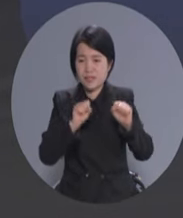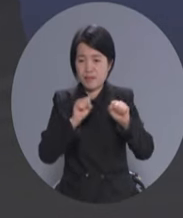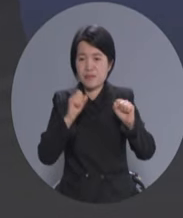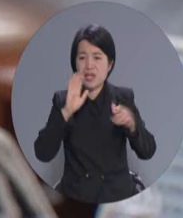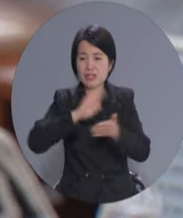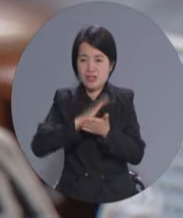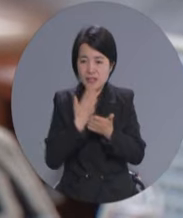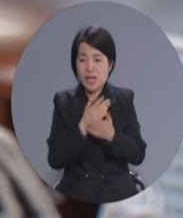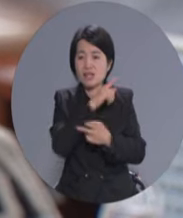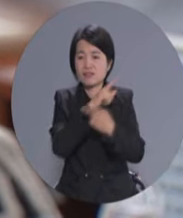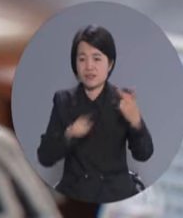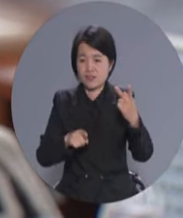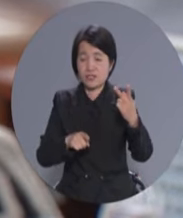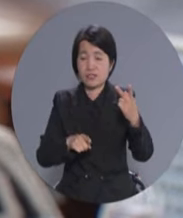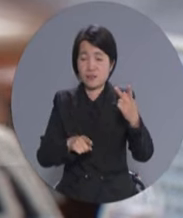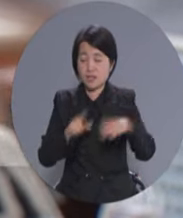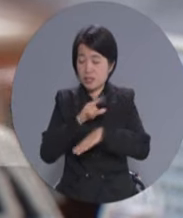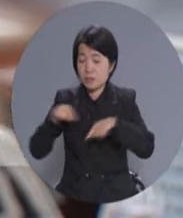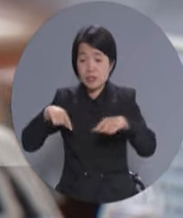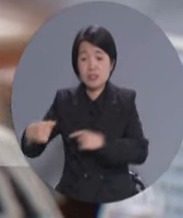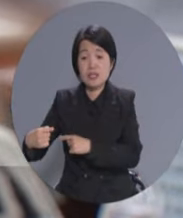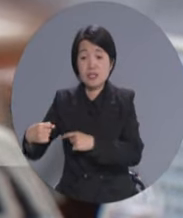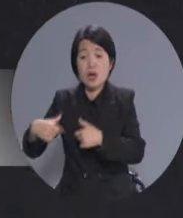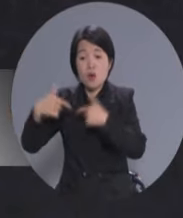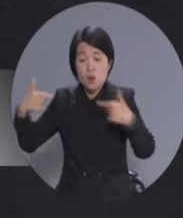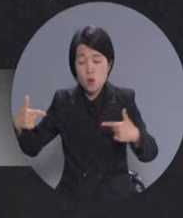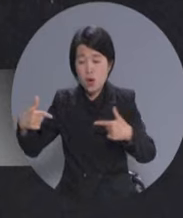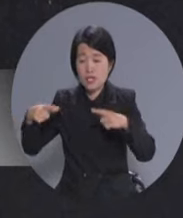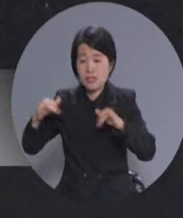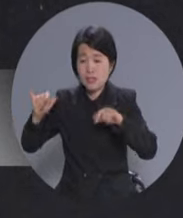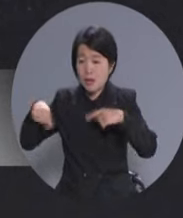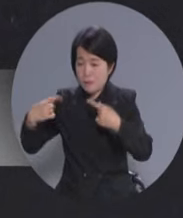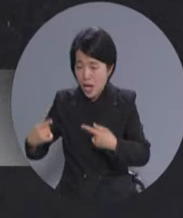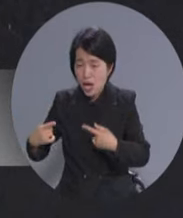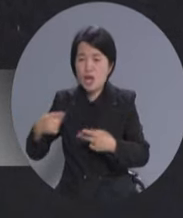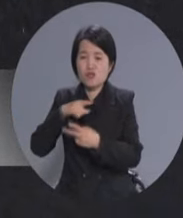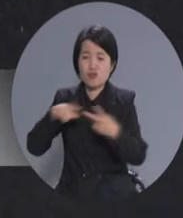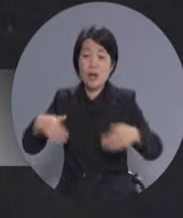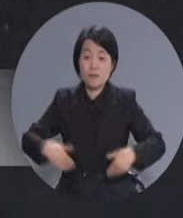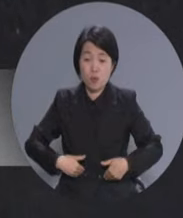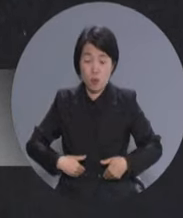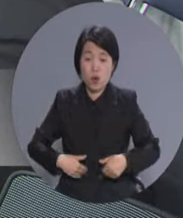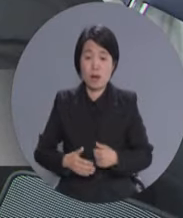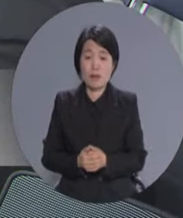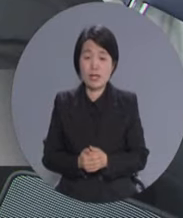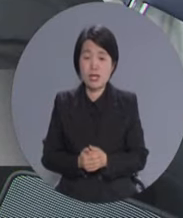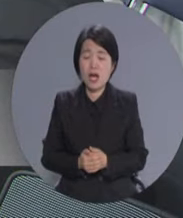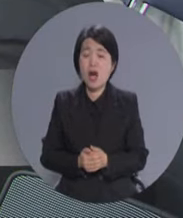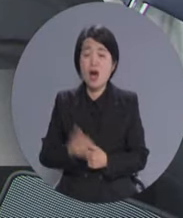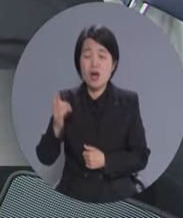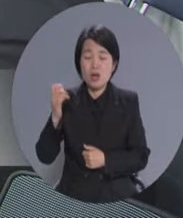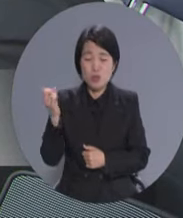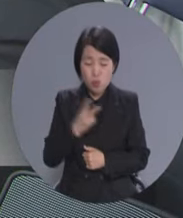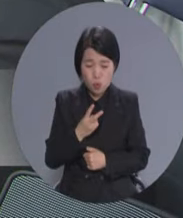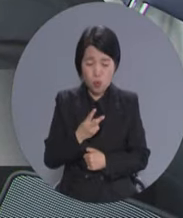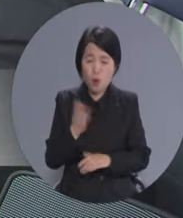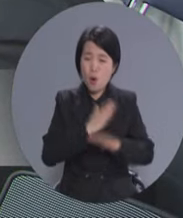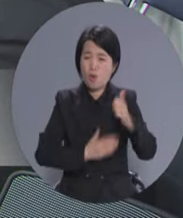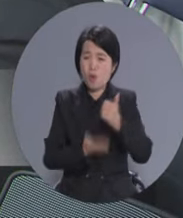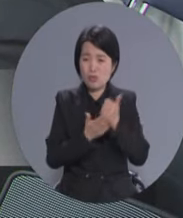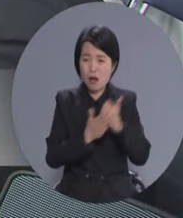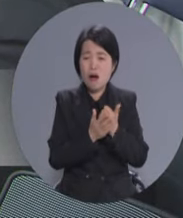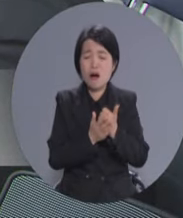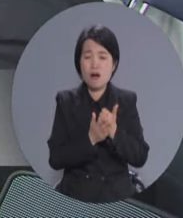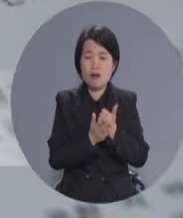했습니다 지방치대 시민참여가 거스를 수 없는 인데다 불거지면 결국